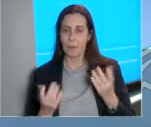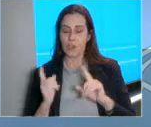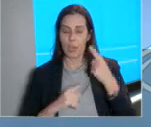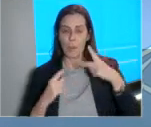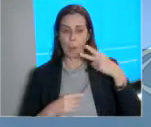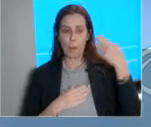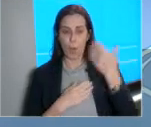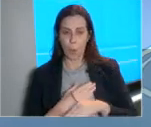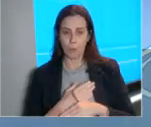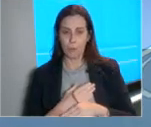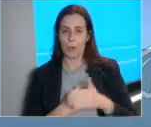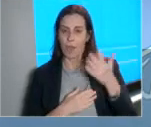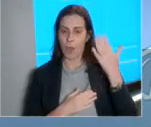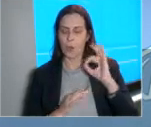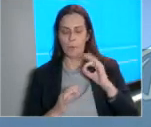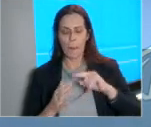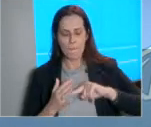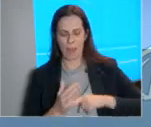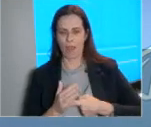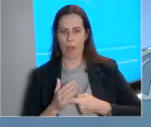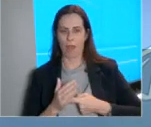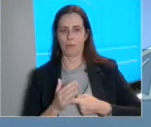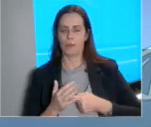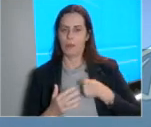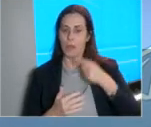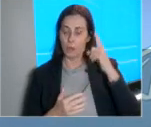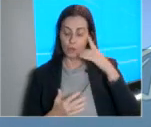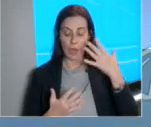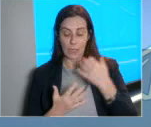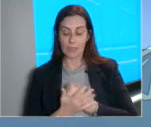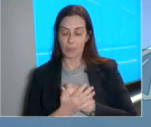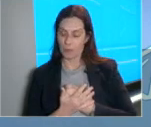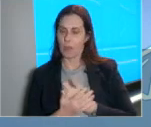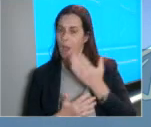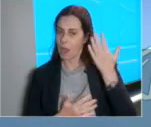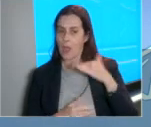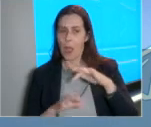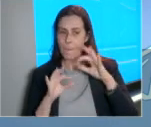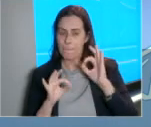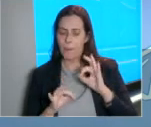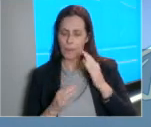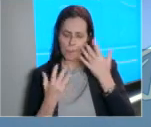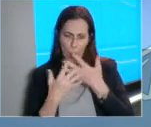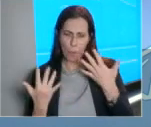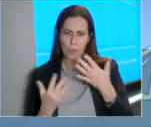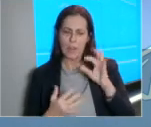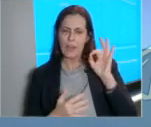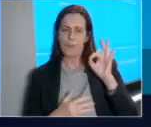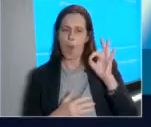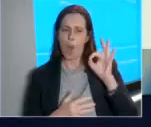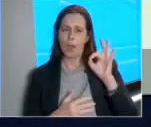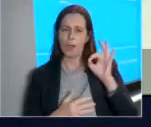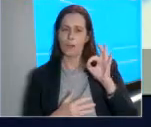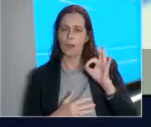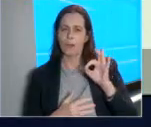היומיים האחרונים היו תכליתיים וחדים. Mm-hmm. אני חושב שההישג הנדרש היה באמת מוגדר של פגיעה וחיזוק